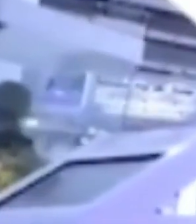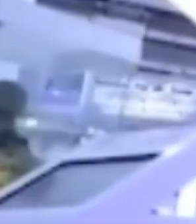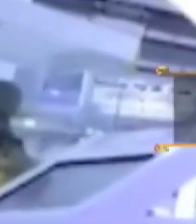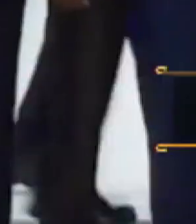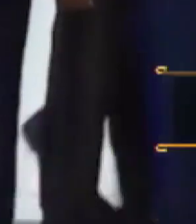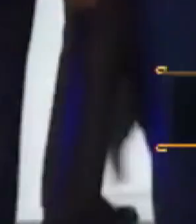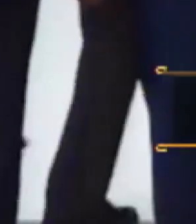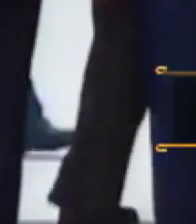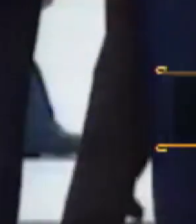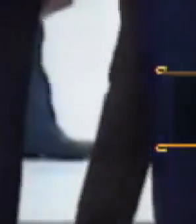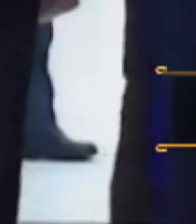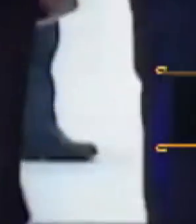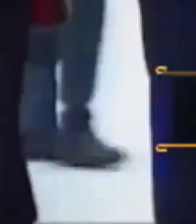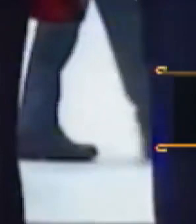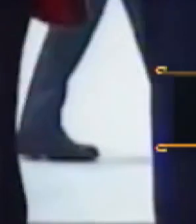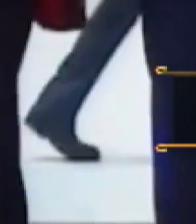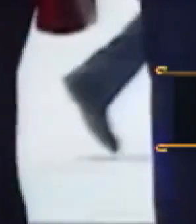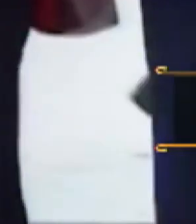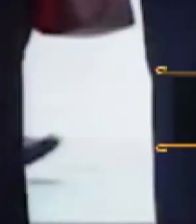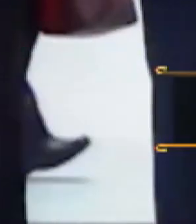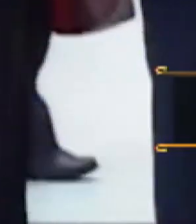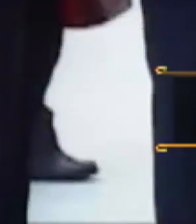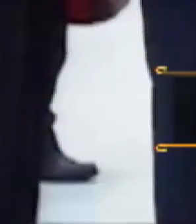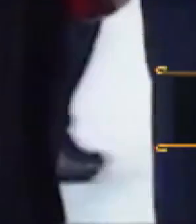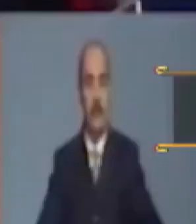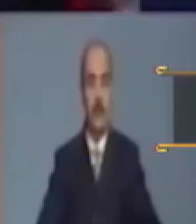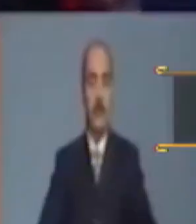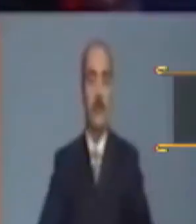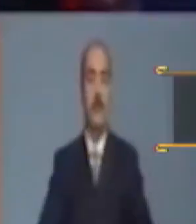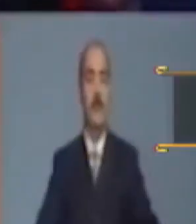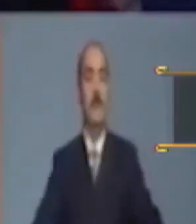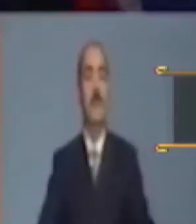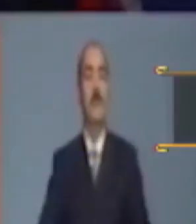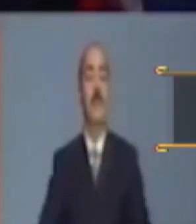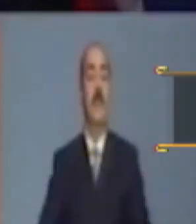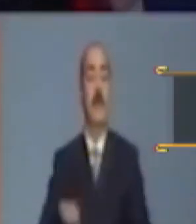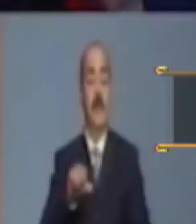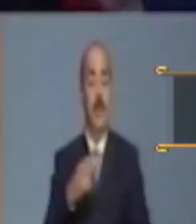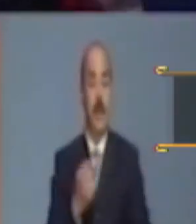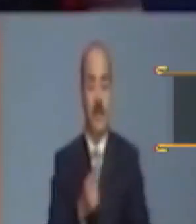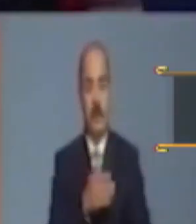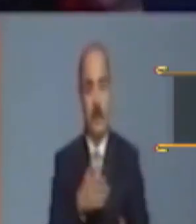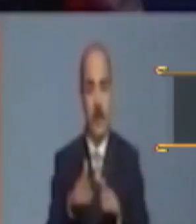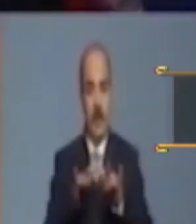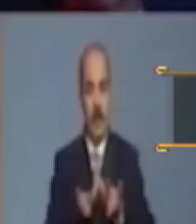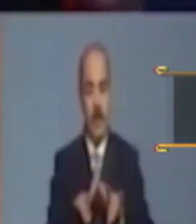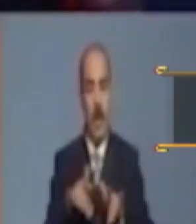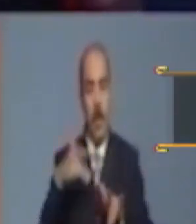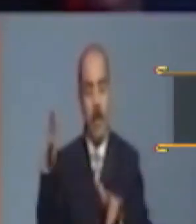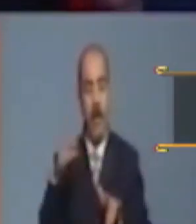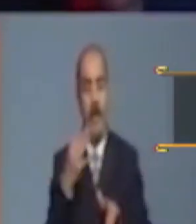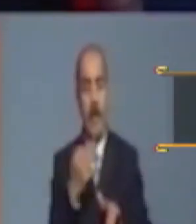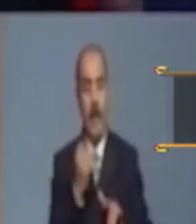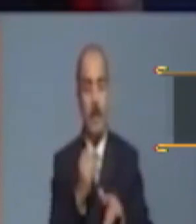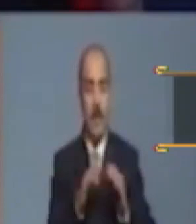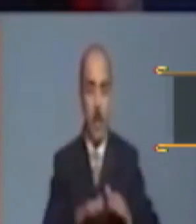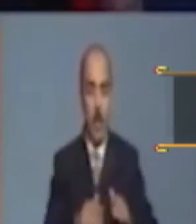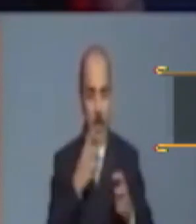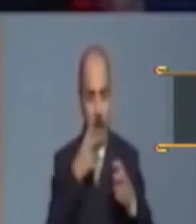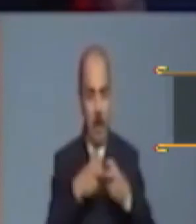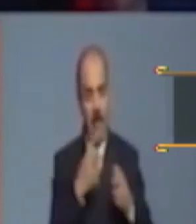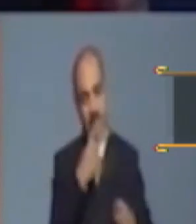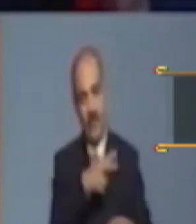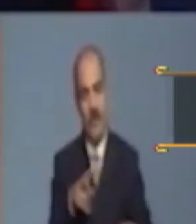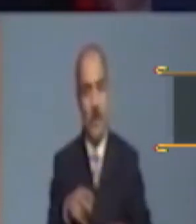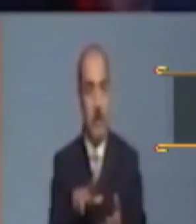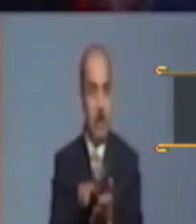اللي بتعرض على سيادتك النهاردة. 59 منتج، 6 منتجات في الساحة الخارجية و53 منتج داخلي.